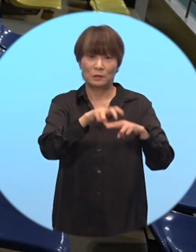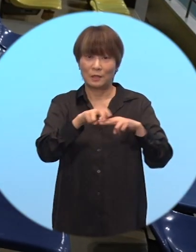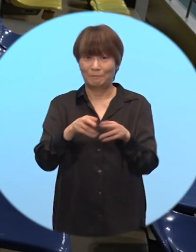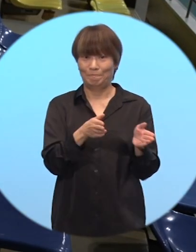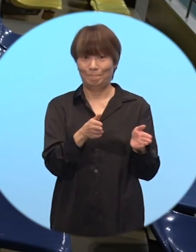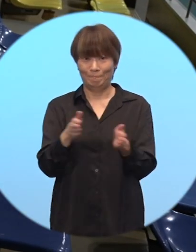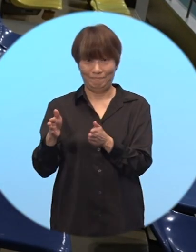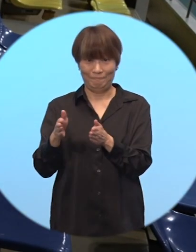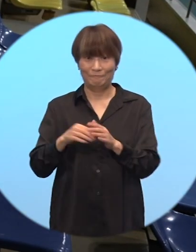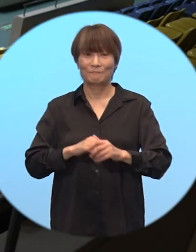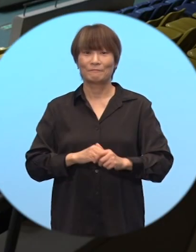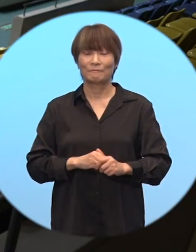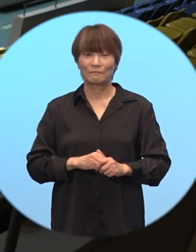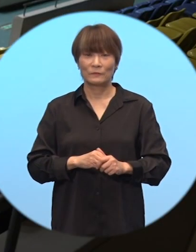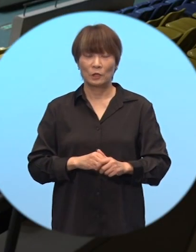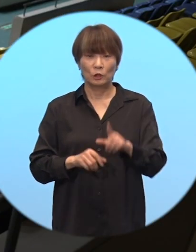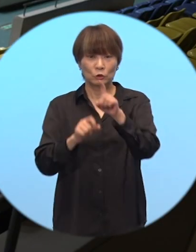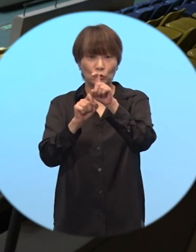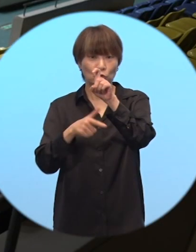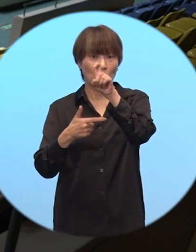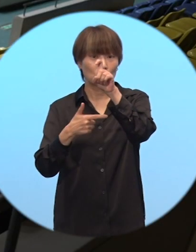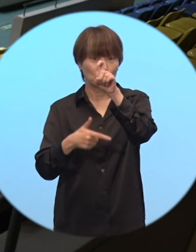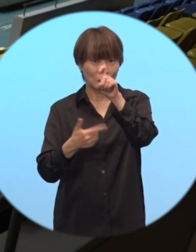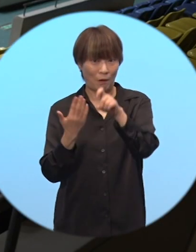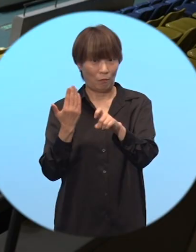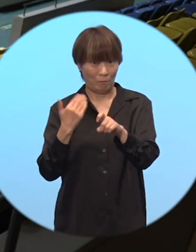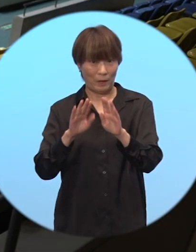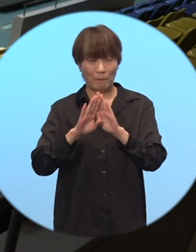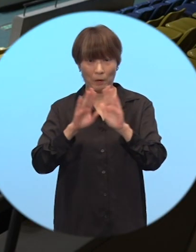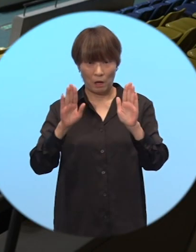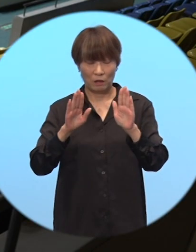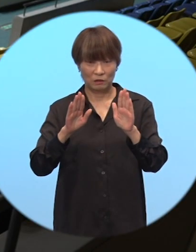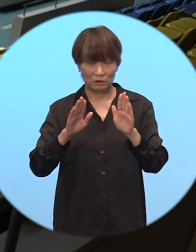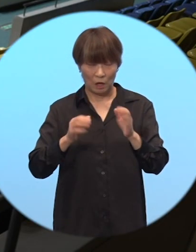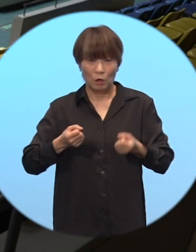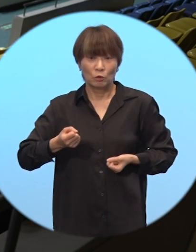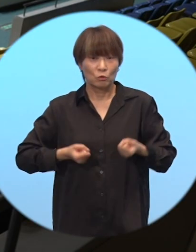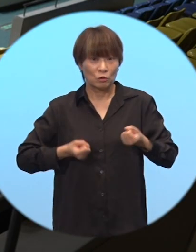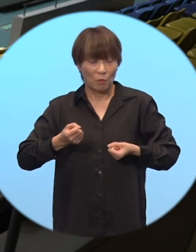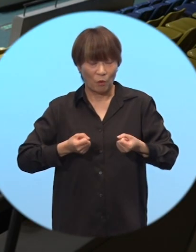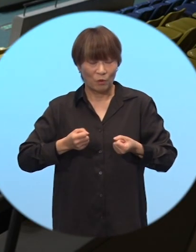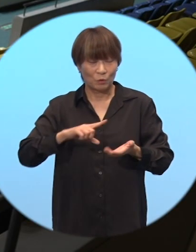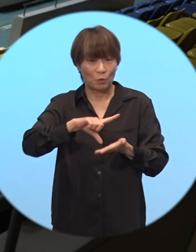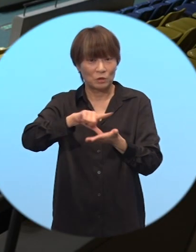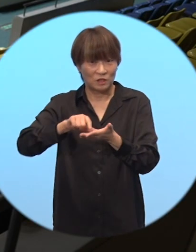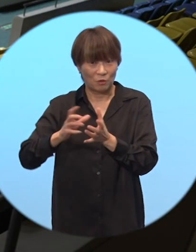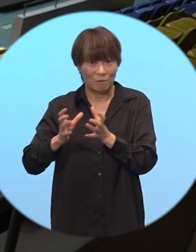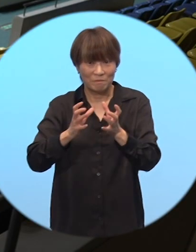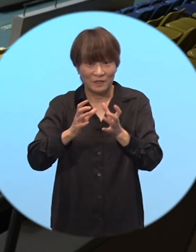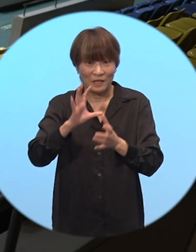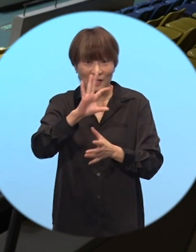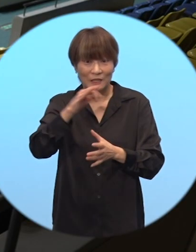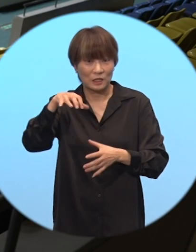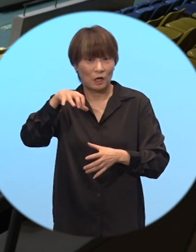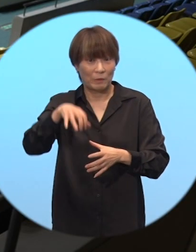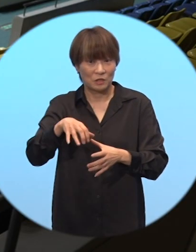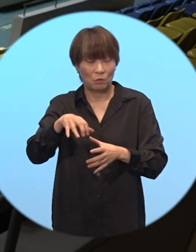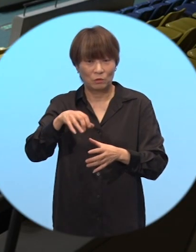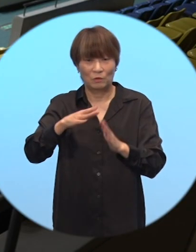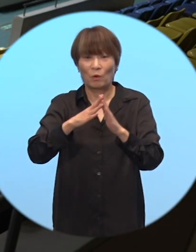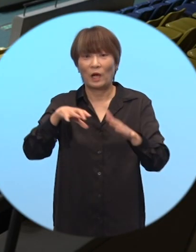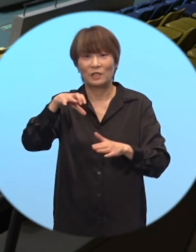て、10月6日に行われた大相撲の地方巡業金沢場所の会場にもなり